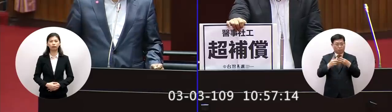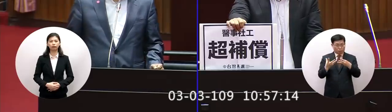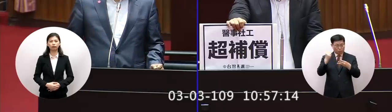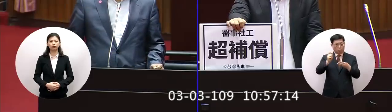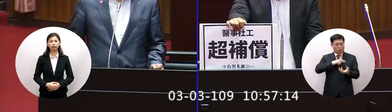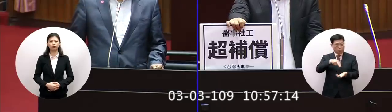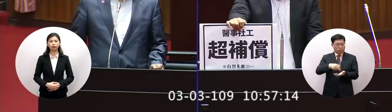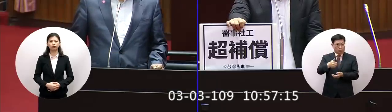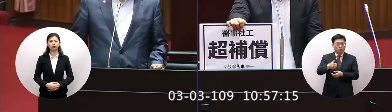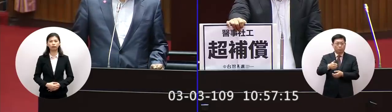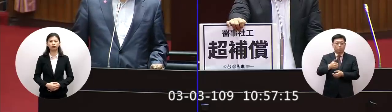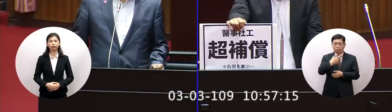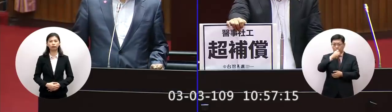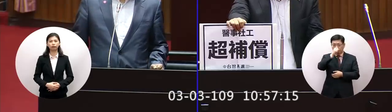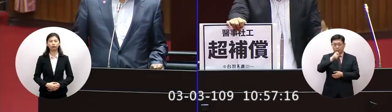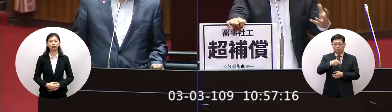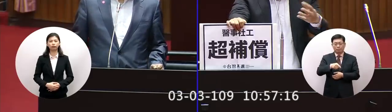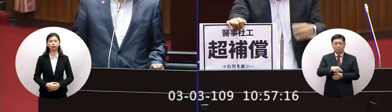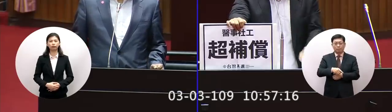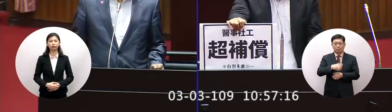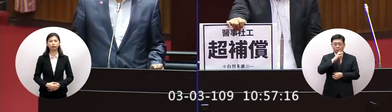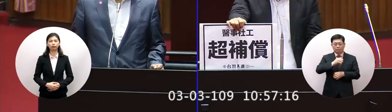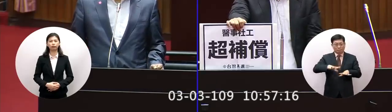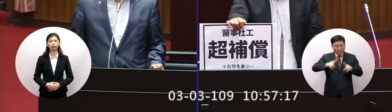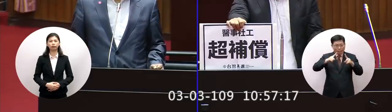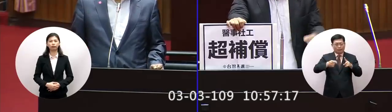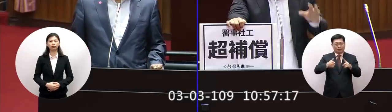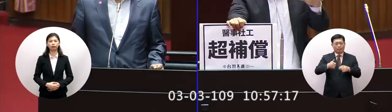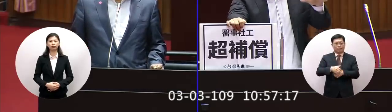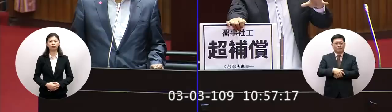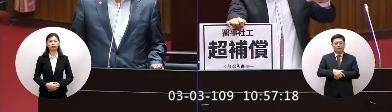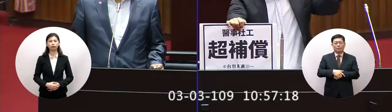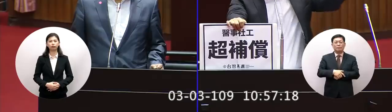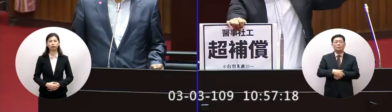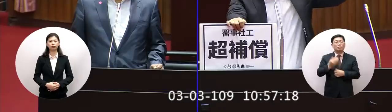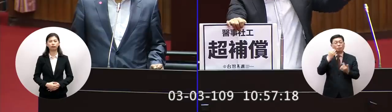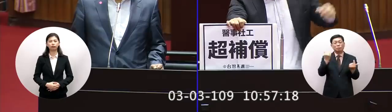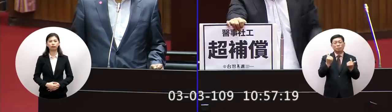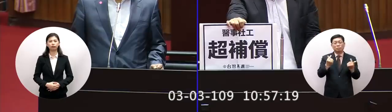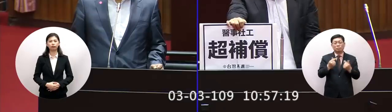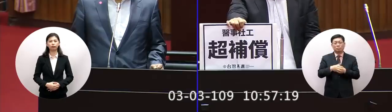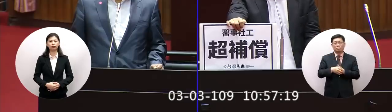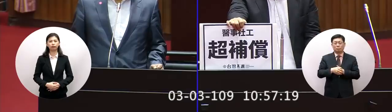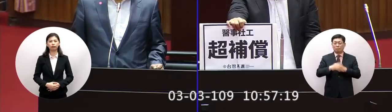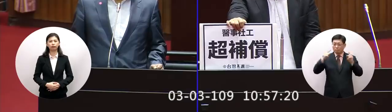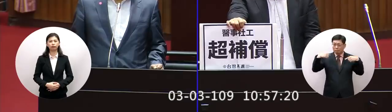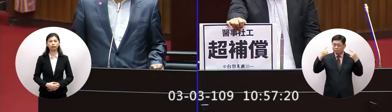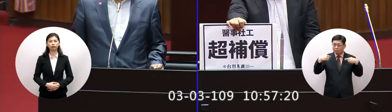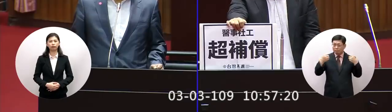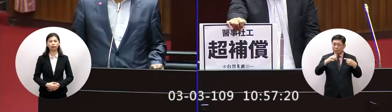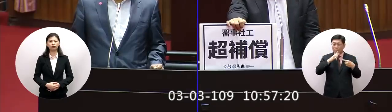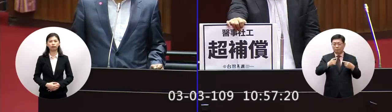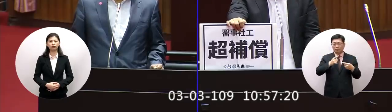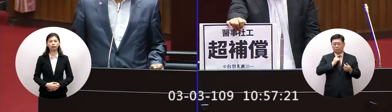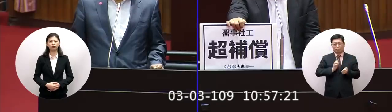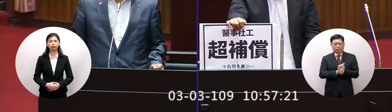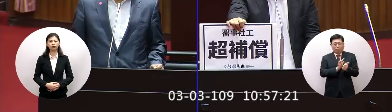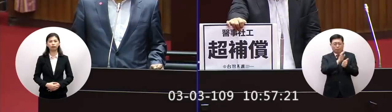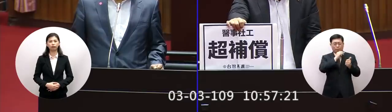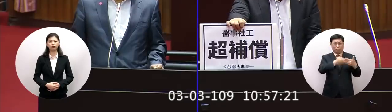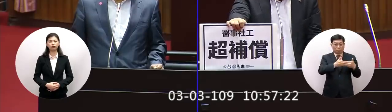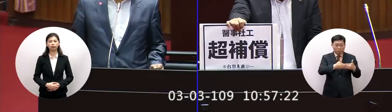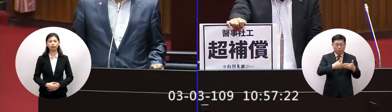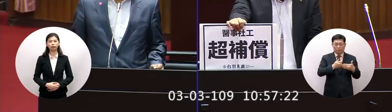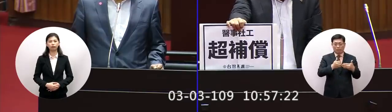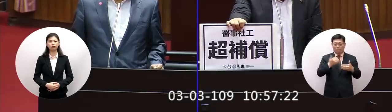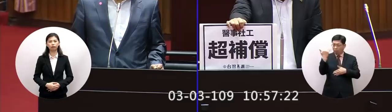的一个契机啊。所以你比如讲一寡吼，定定底下舔中舔共的艺人，伊